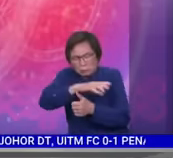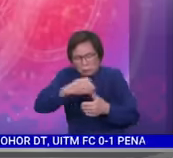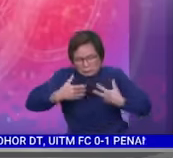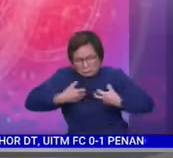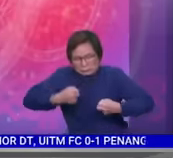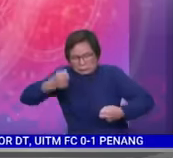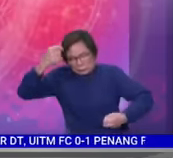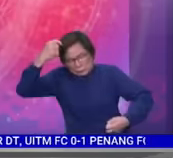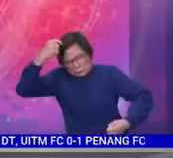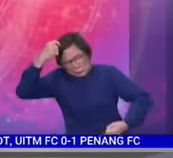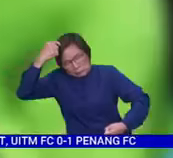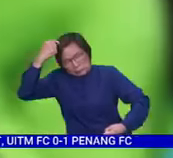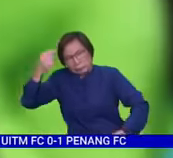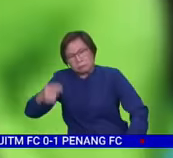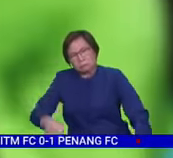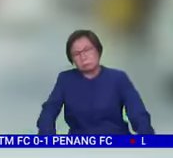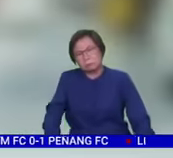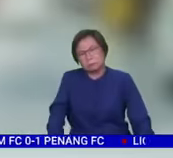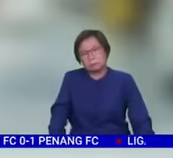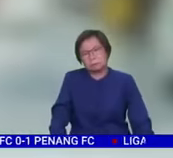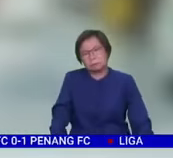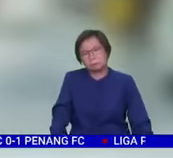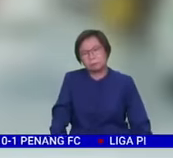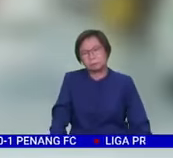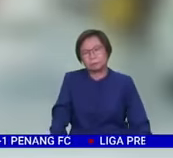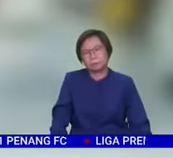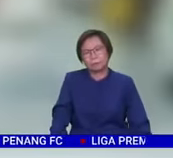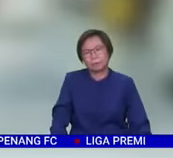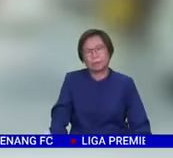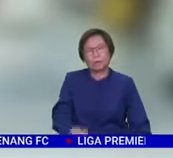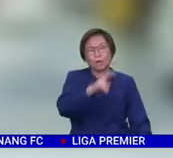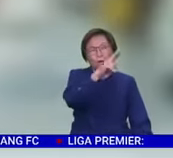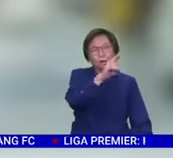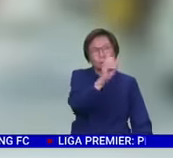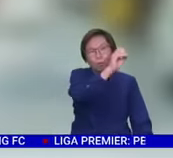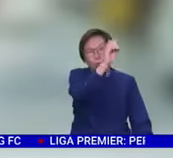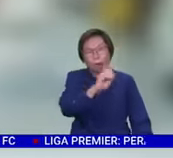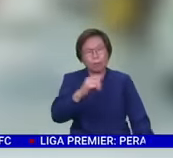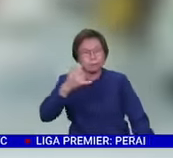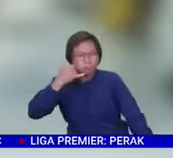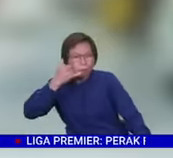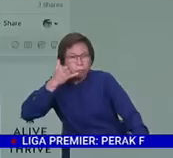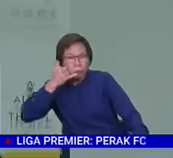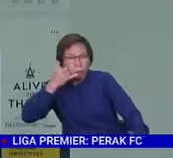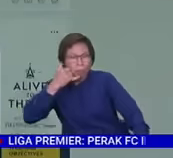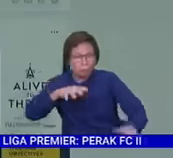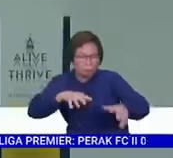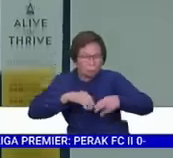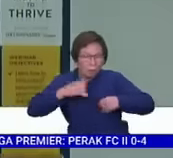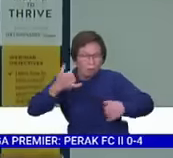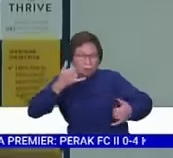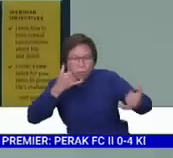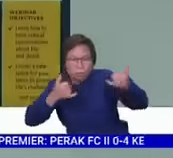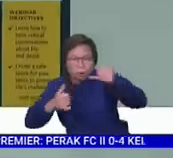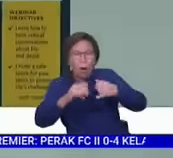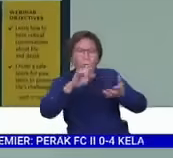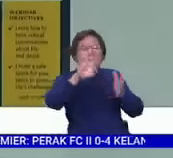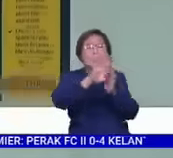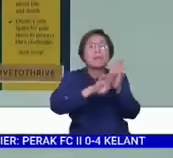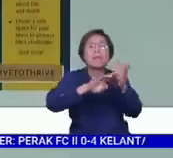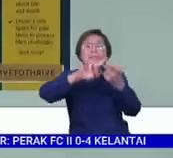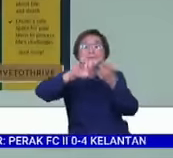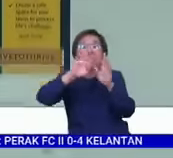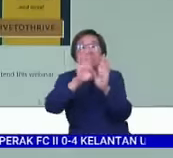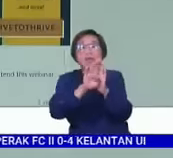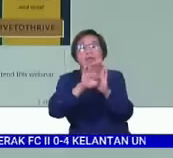kesehatan mental anak Hai 20 peratus daripada panggilan yang diterima befrienders Kota Kinabalu